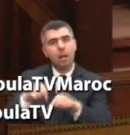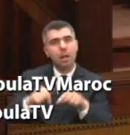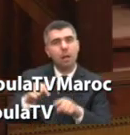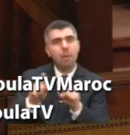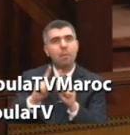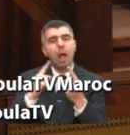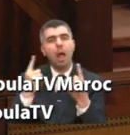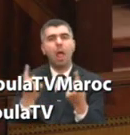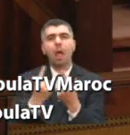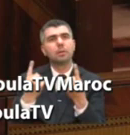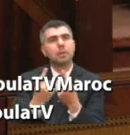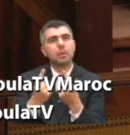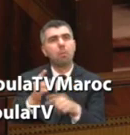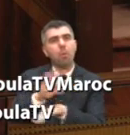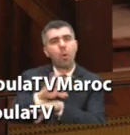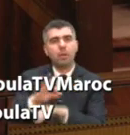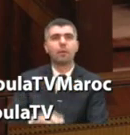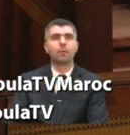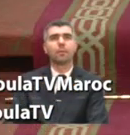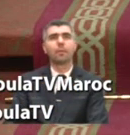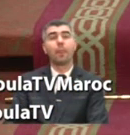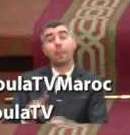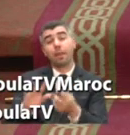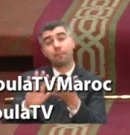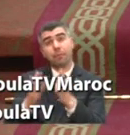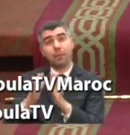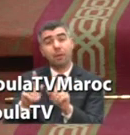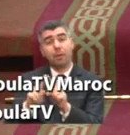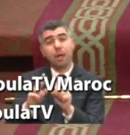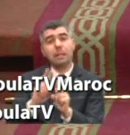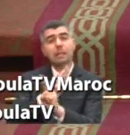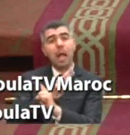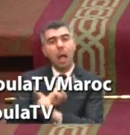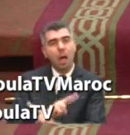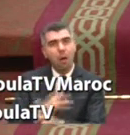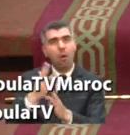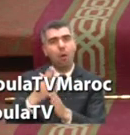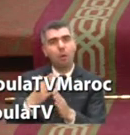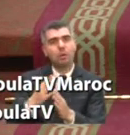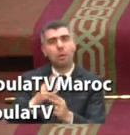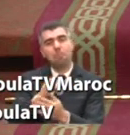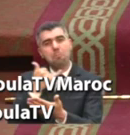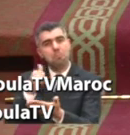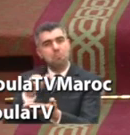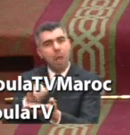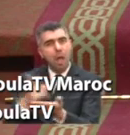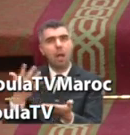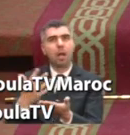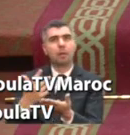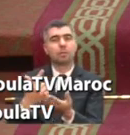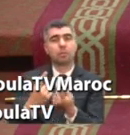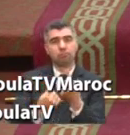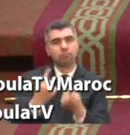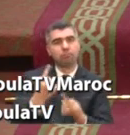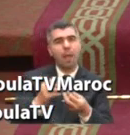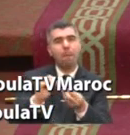العادية ديال التوظيف في الماضي، ولكن بسبب حالات على التقاعد، حالات الوفاة، وكذلك بالنسبة